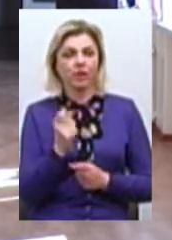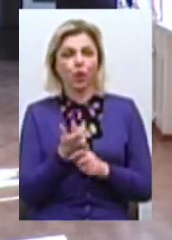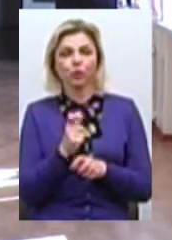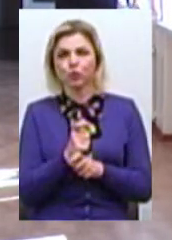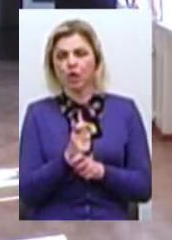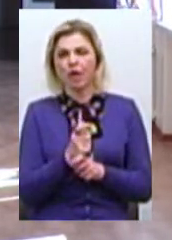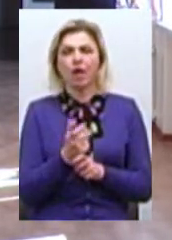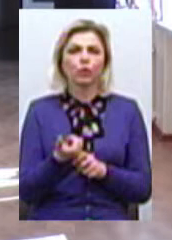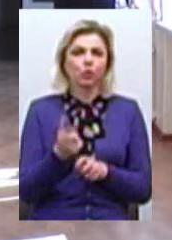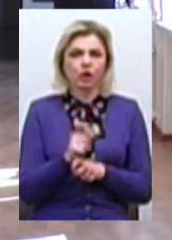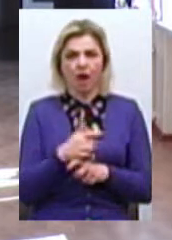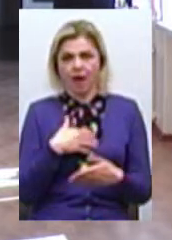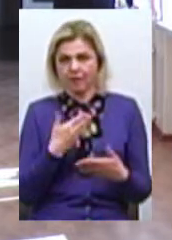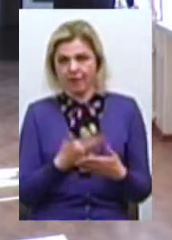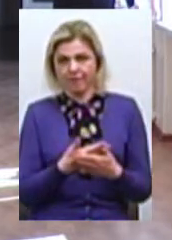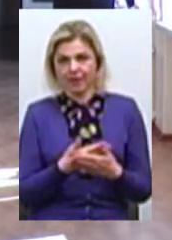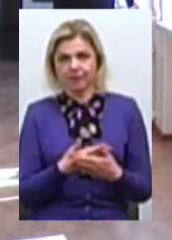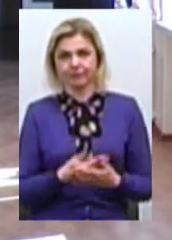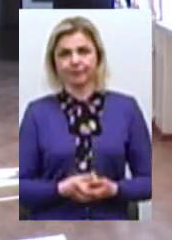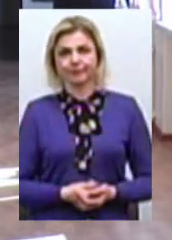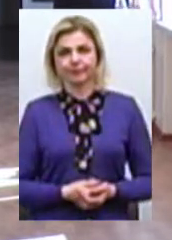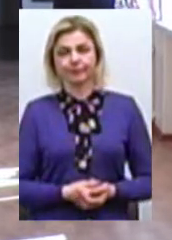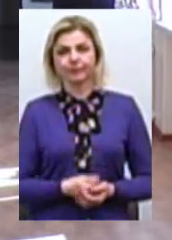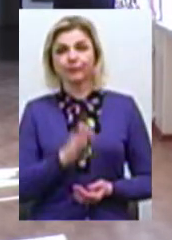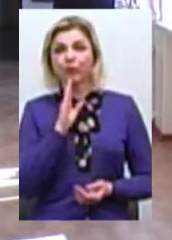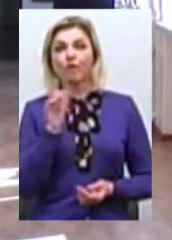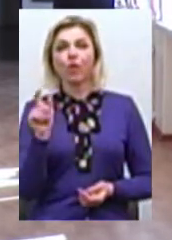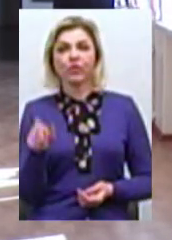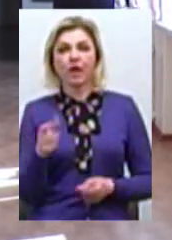гіперактивна. Тобто вона